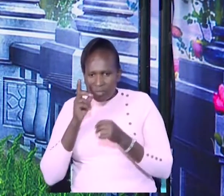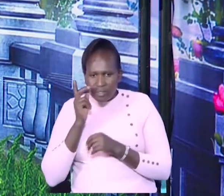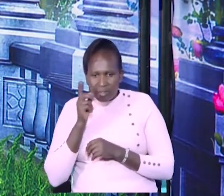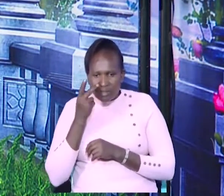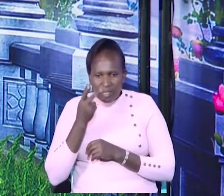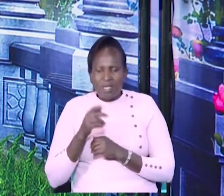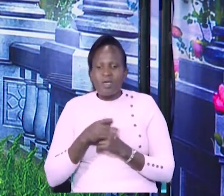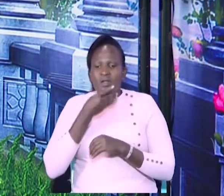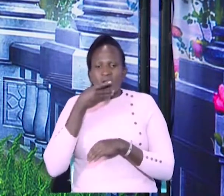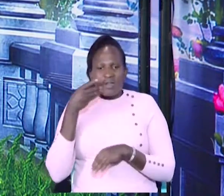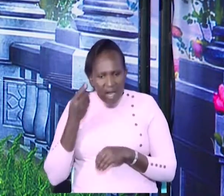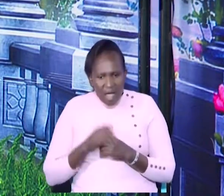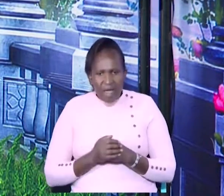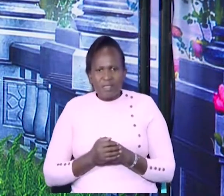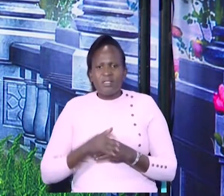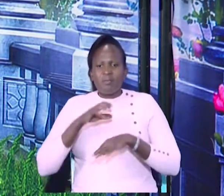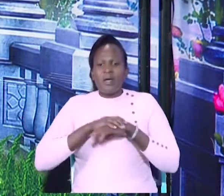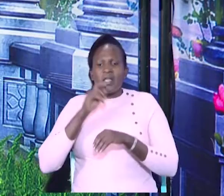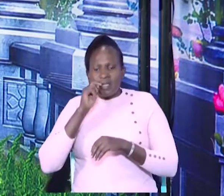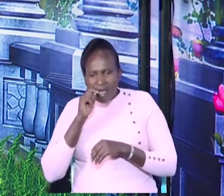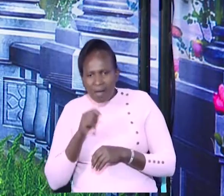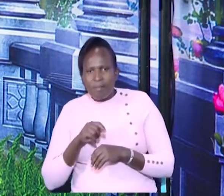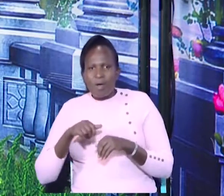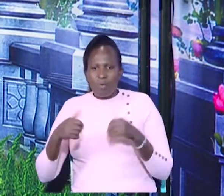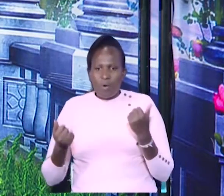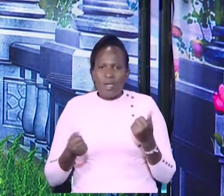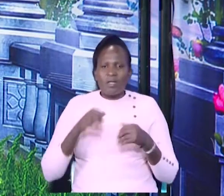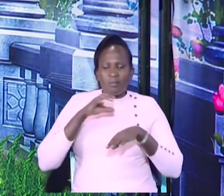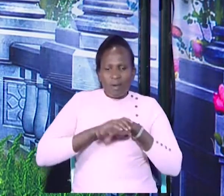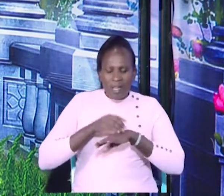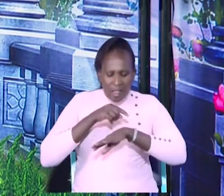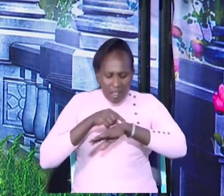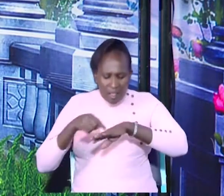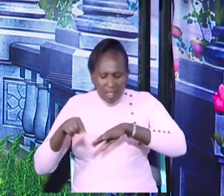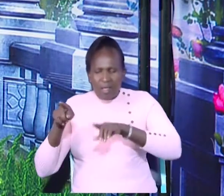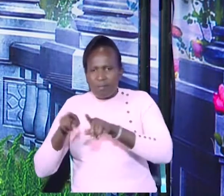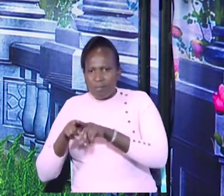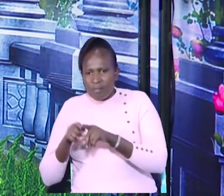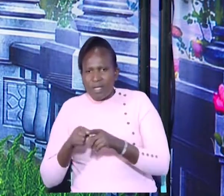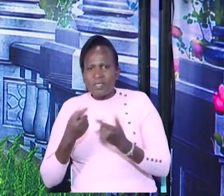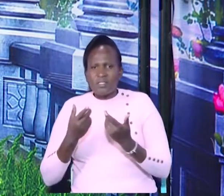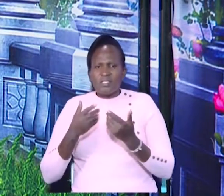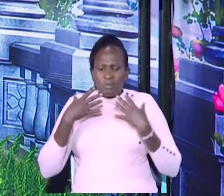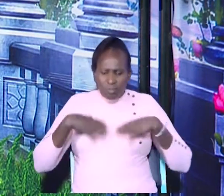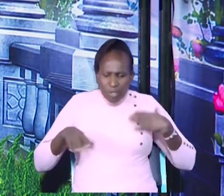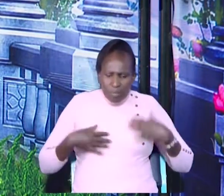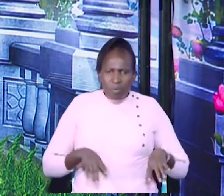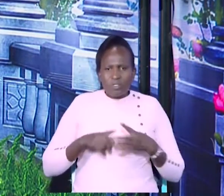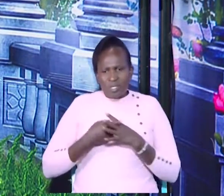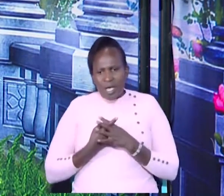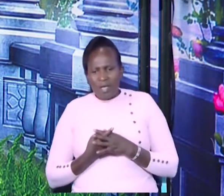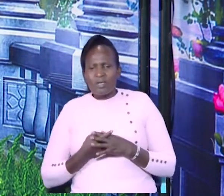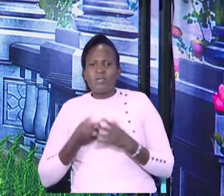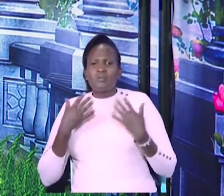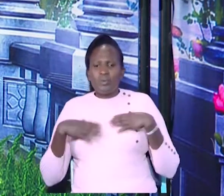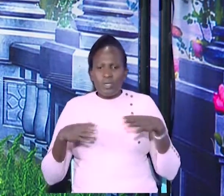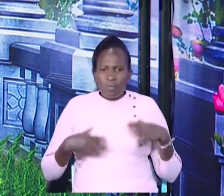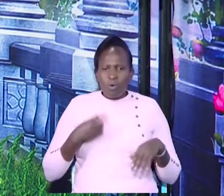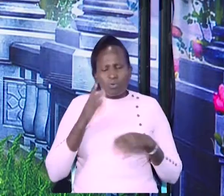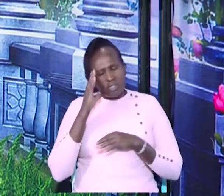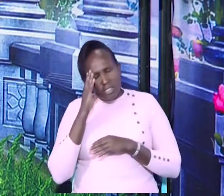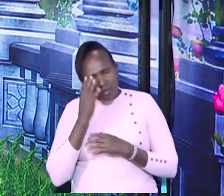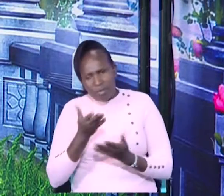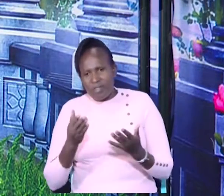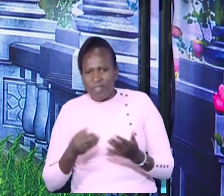mifupa. Sasa mifupa imepata nyama, imepata misipa, imepata sasa ni watu wameanza kuwa watu wamelala.